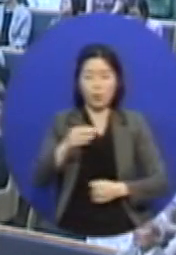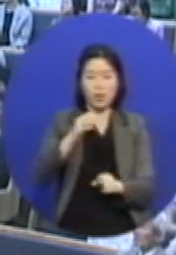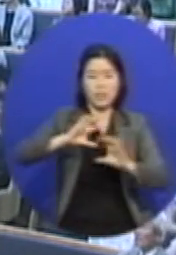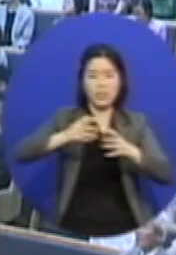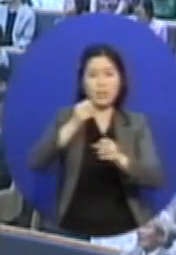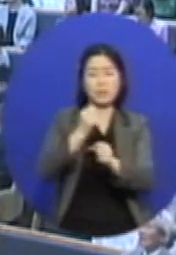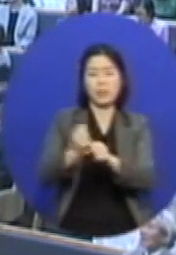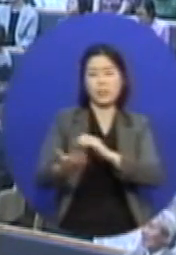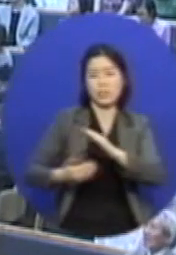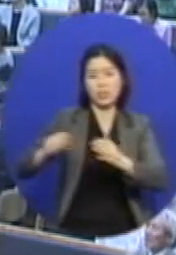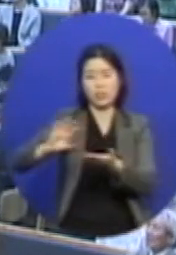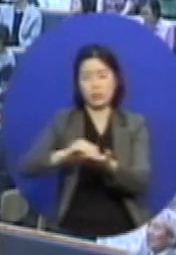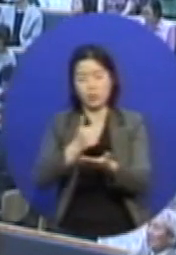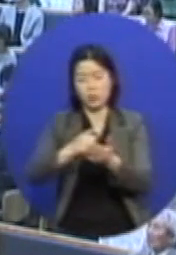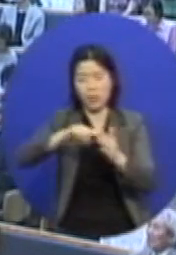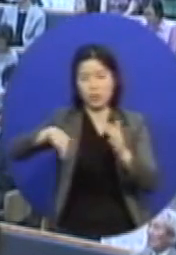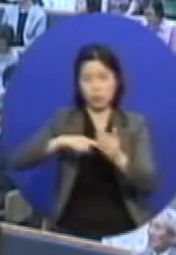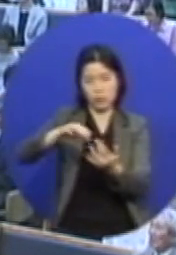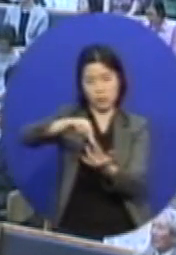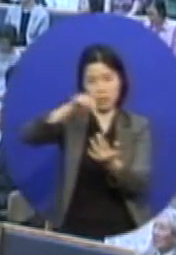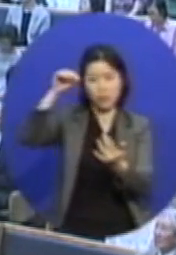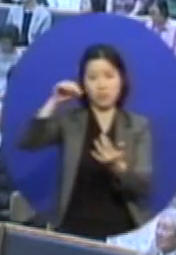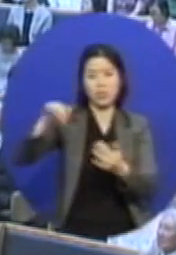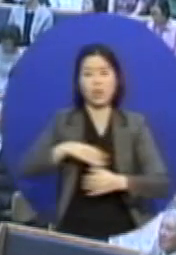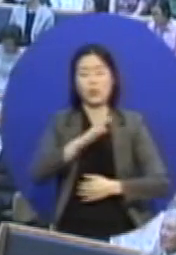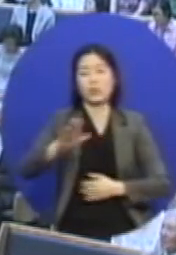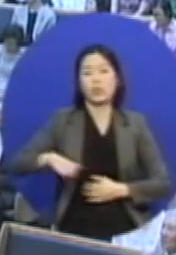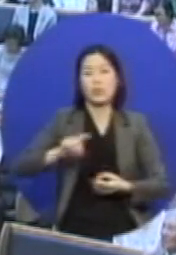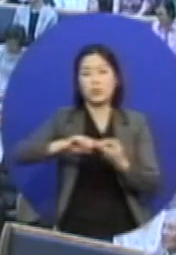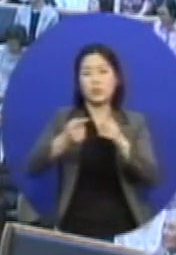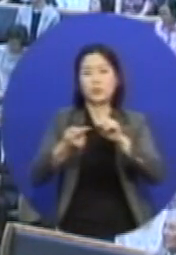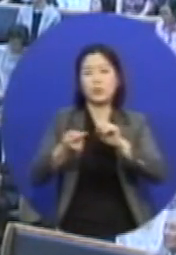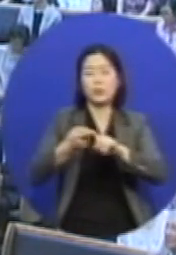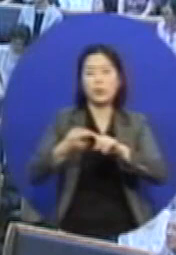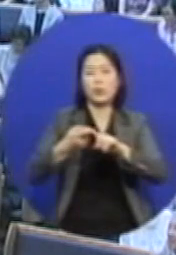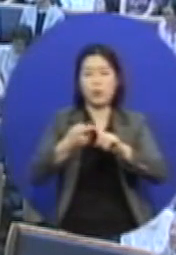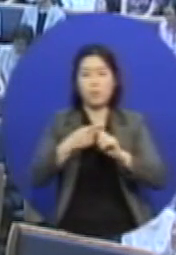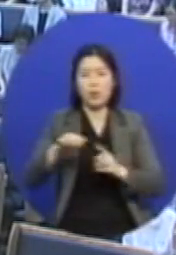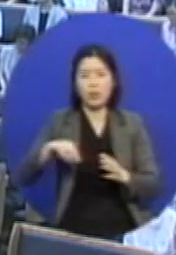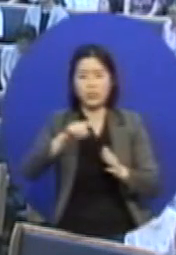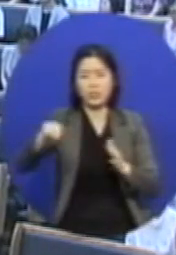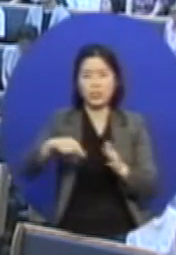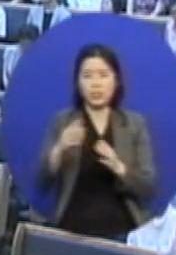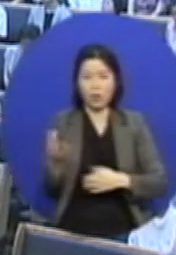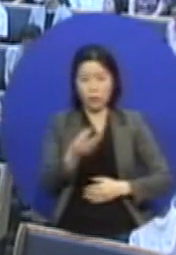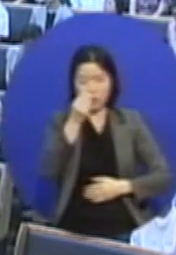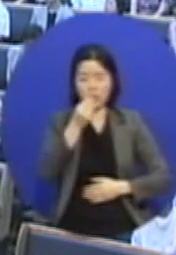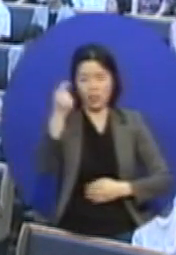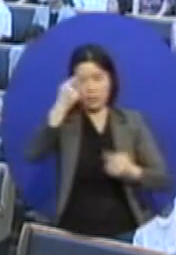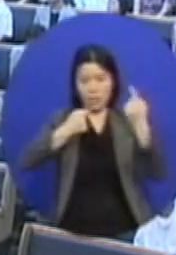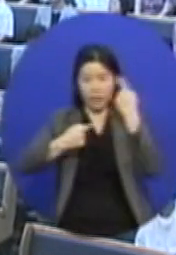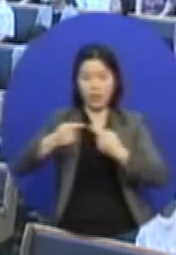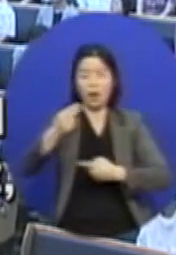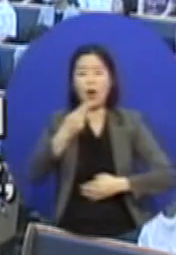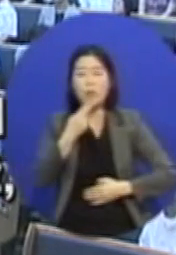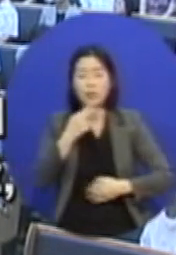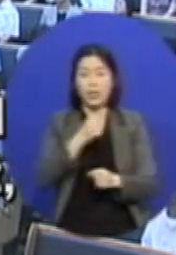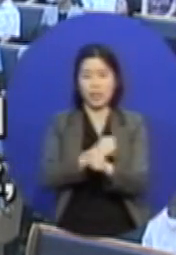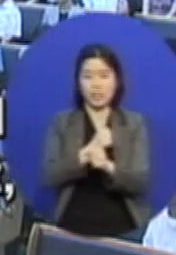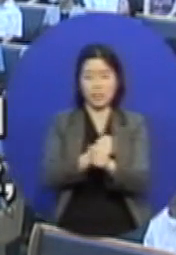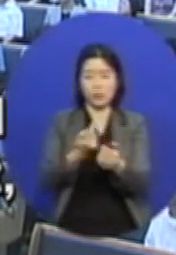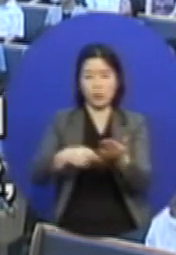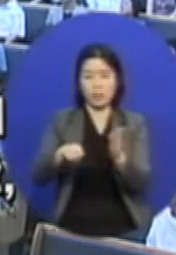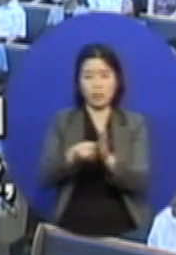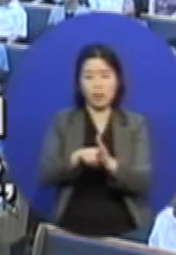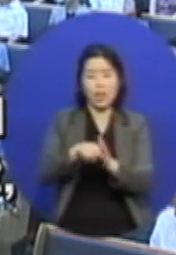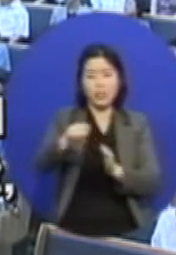안에서 우리를 택하사 우리로 사랑 안에서 그 앞에 거룩하고 흠이 없게 하시려고 그 기쁘신 뜻대로